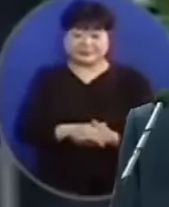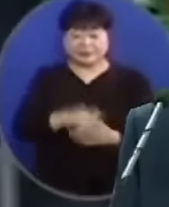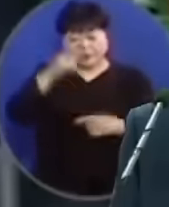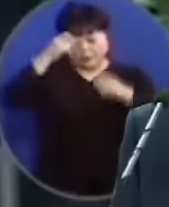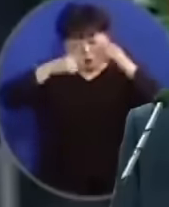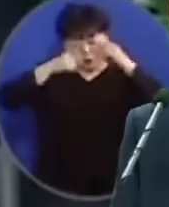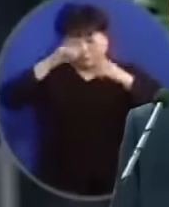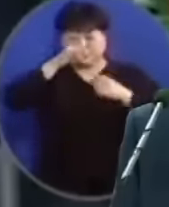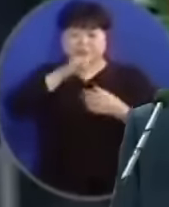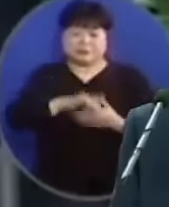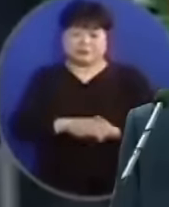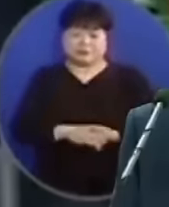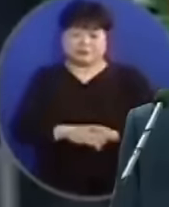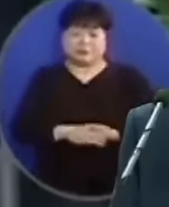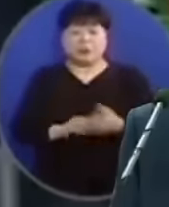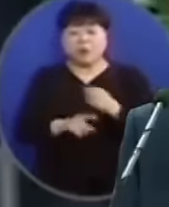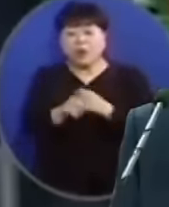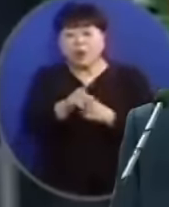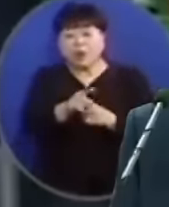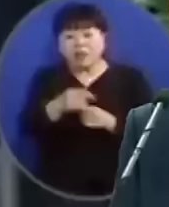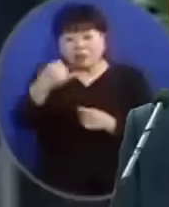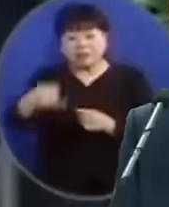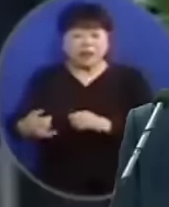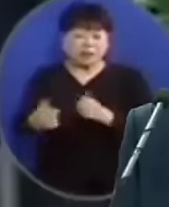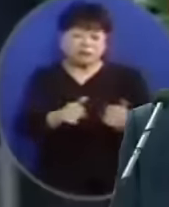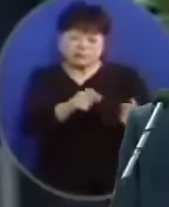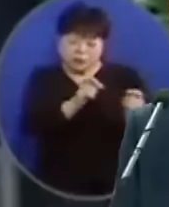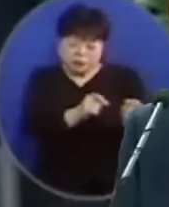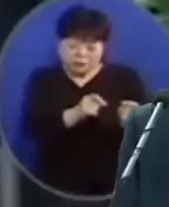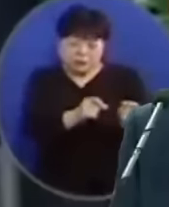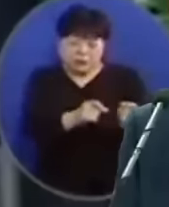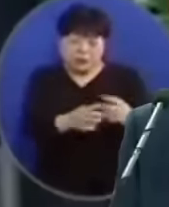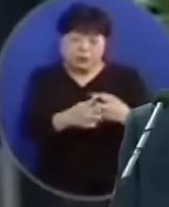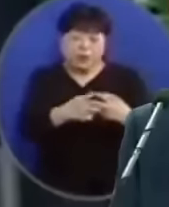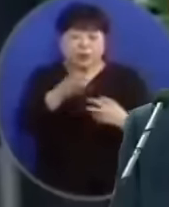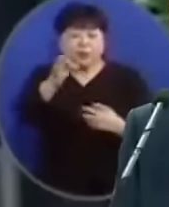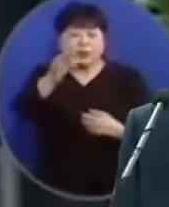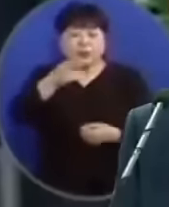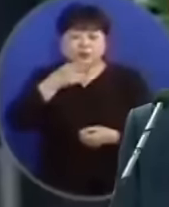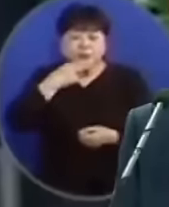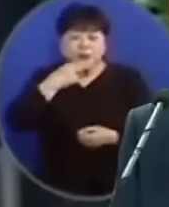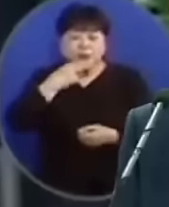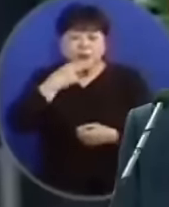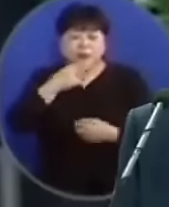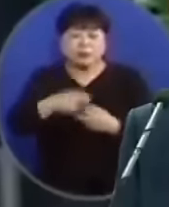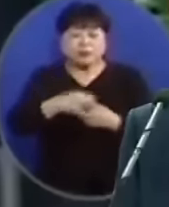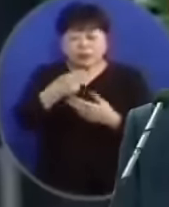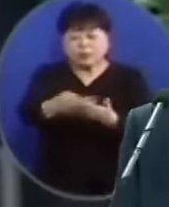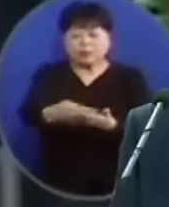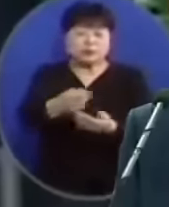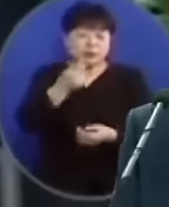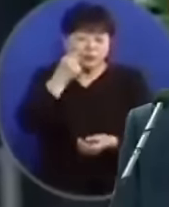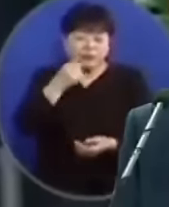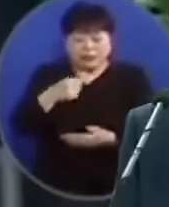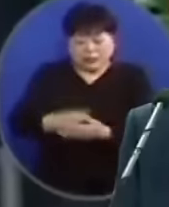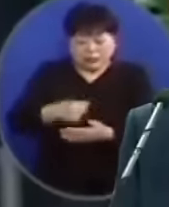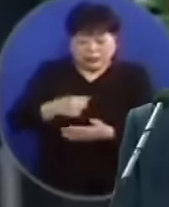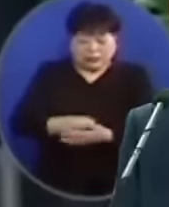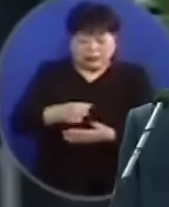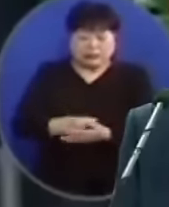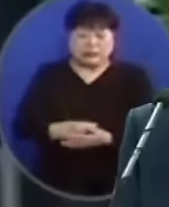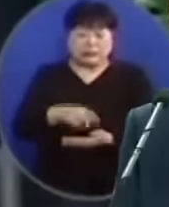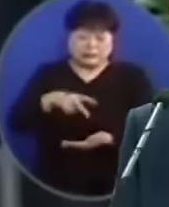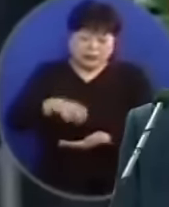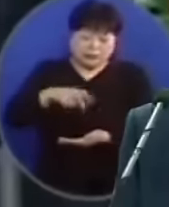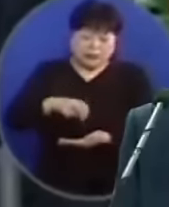울고 있습니다. 왜냐하면 자기 딸이 죽어가는데 병원비가 없어서 입원을 시키지 못해서 안타까워서 동동 발을